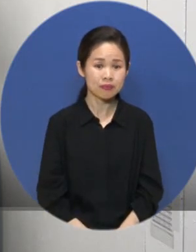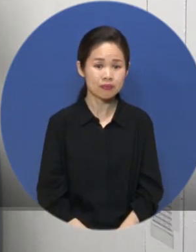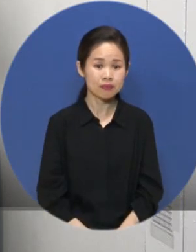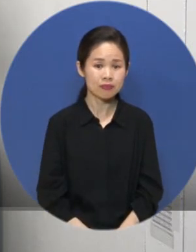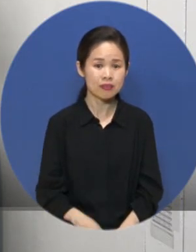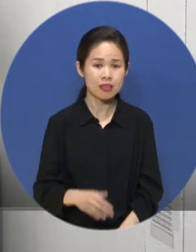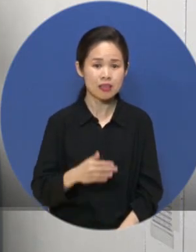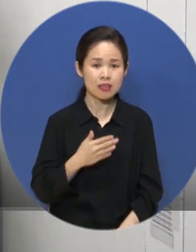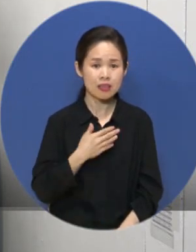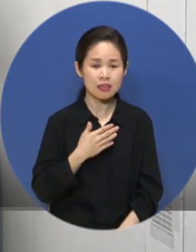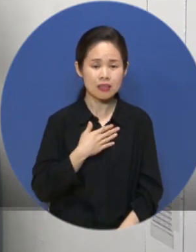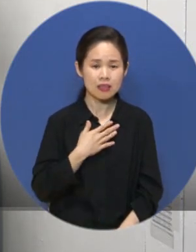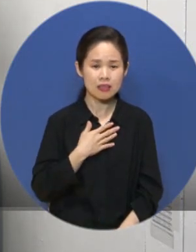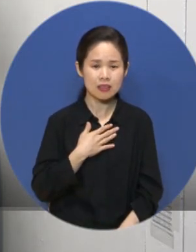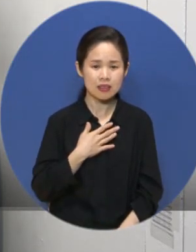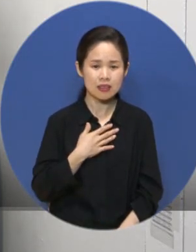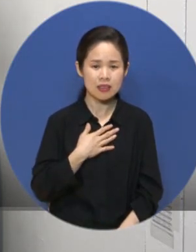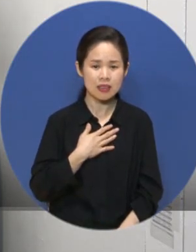저의